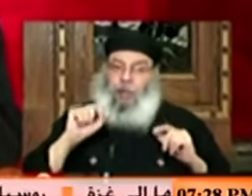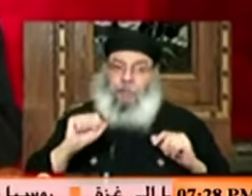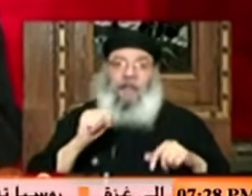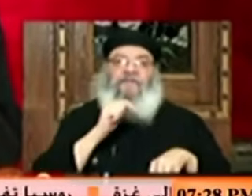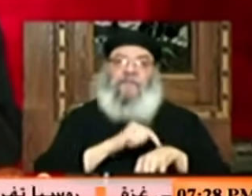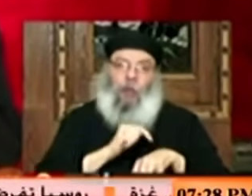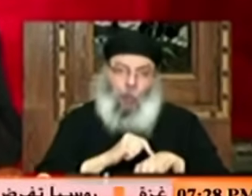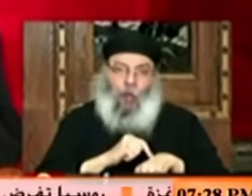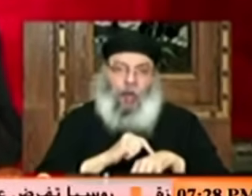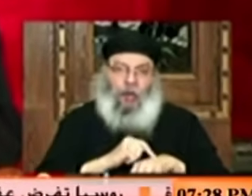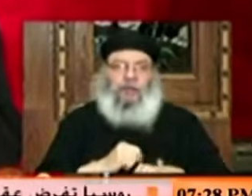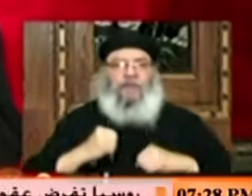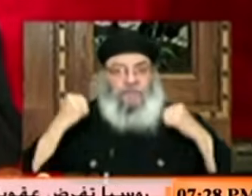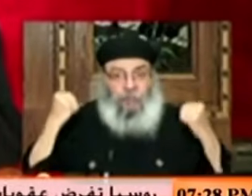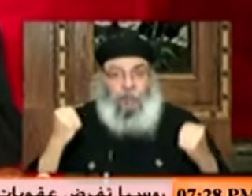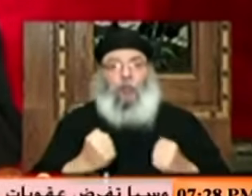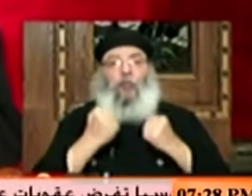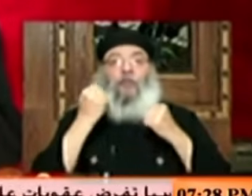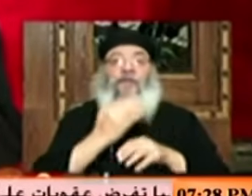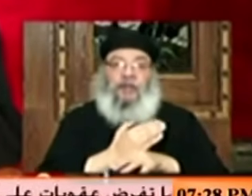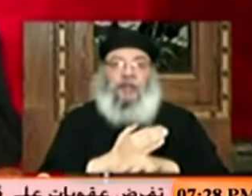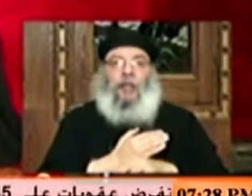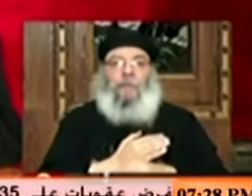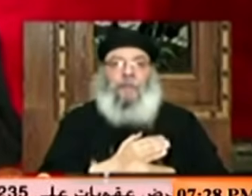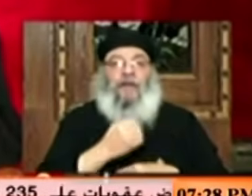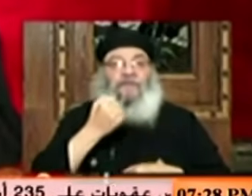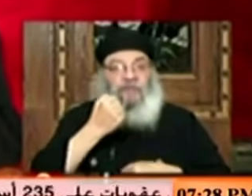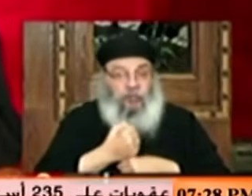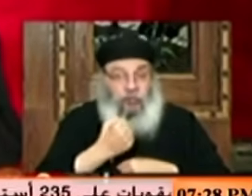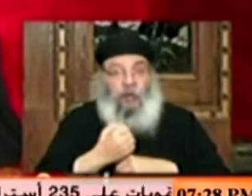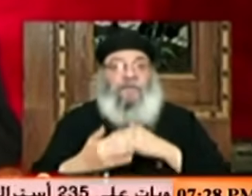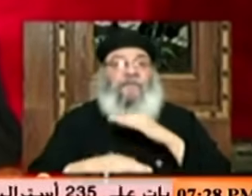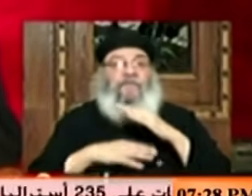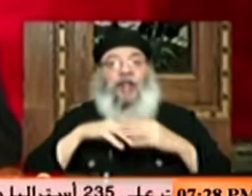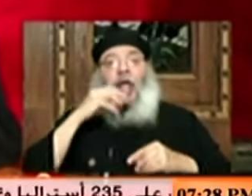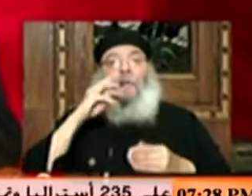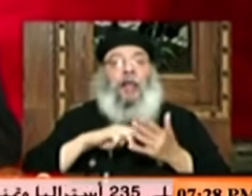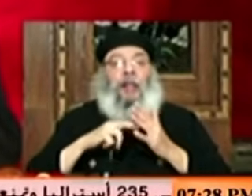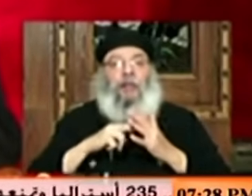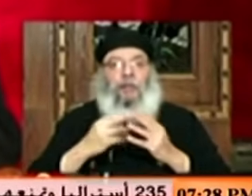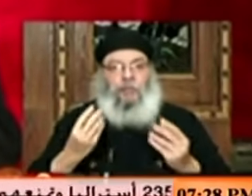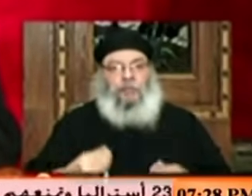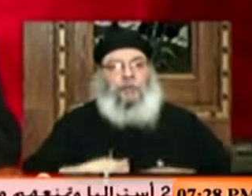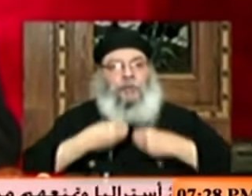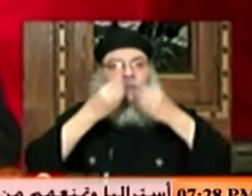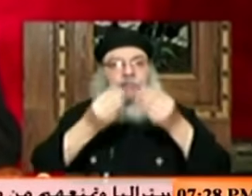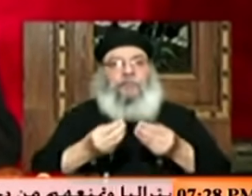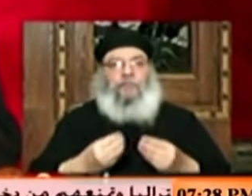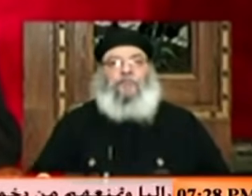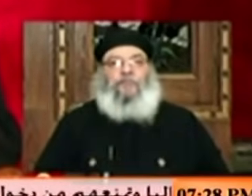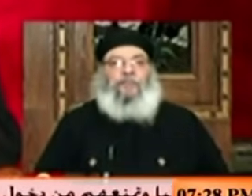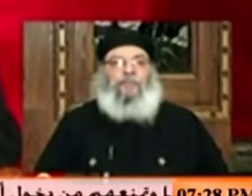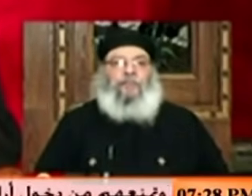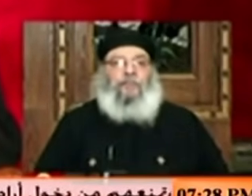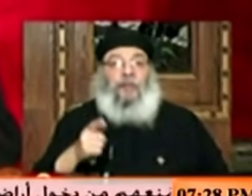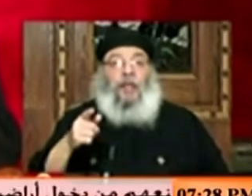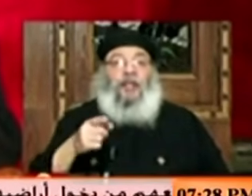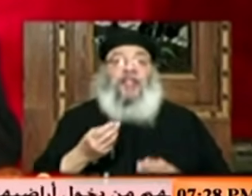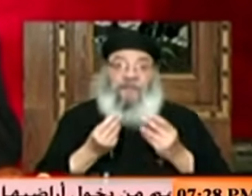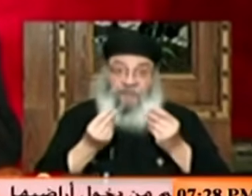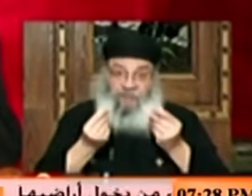الوقت في المجهود في العمل في الشيء اللي بتقدمه حتى في